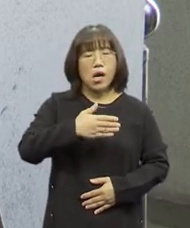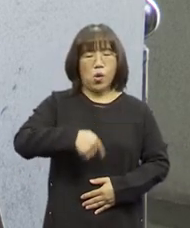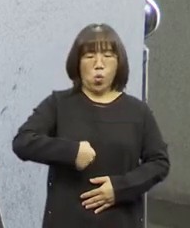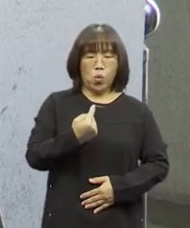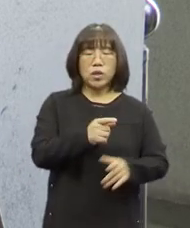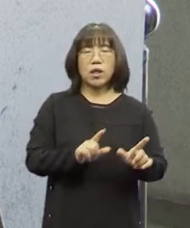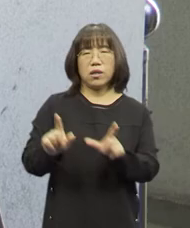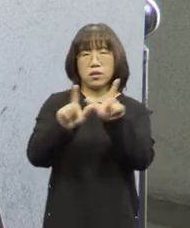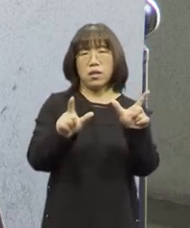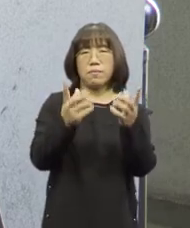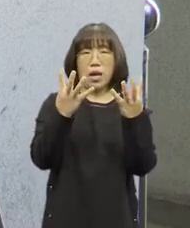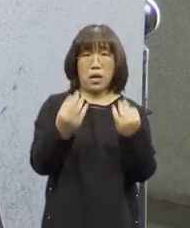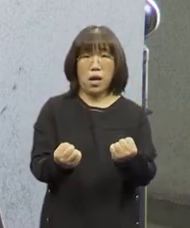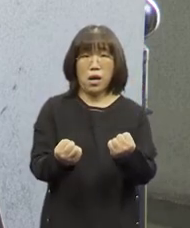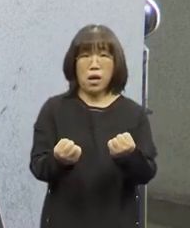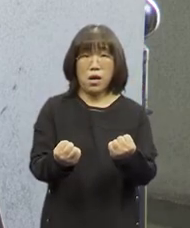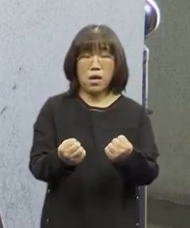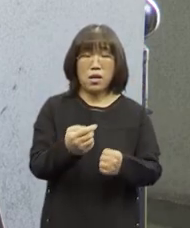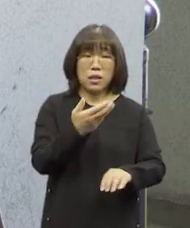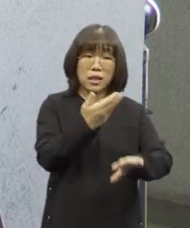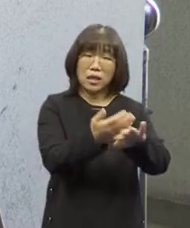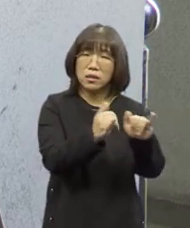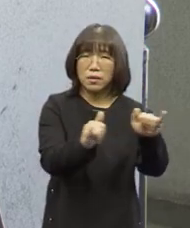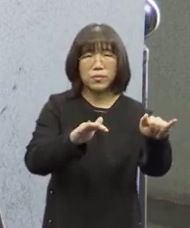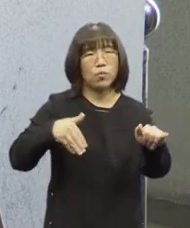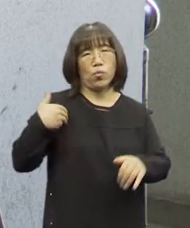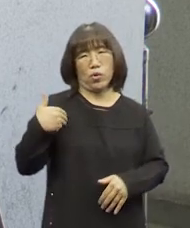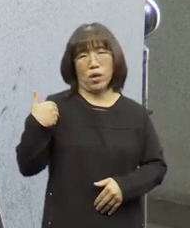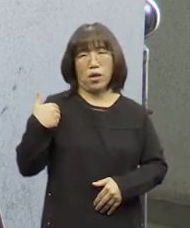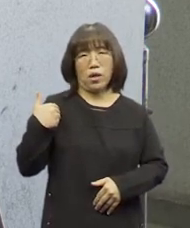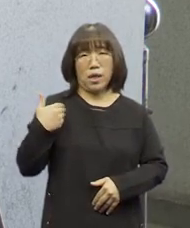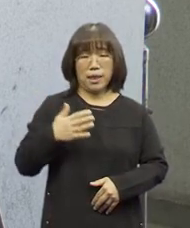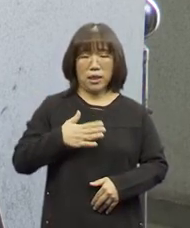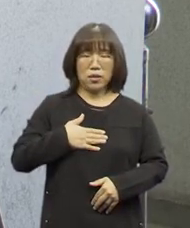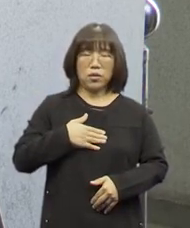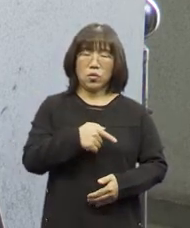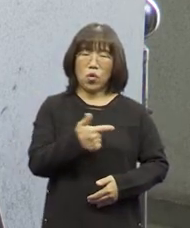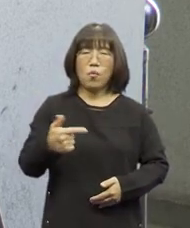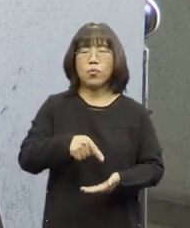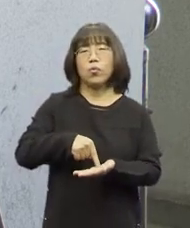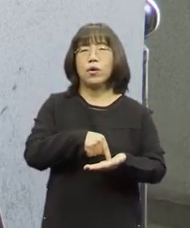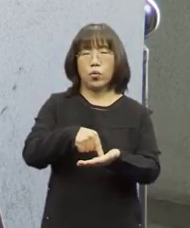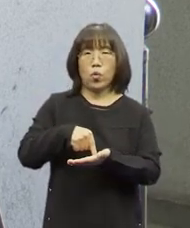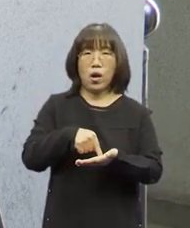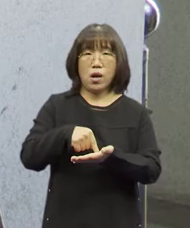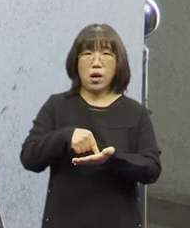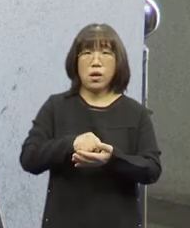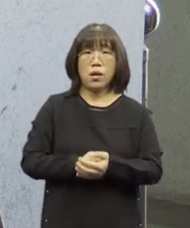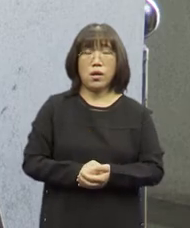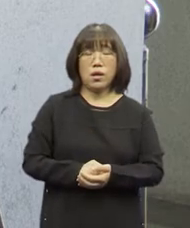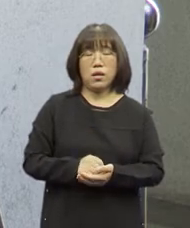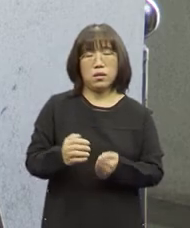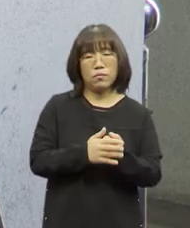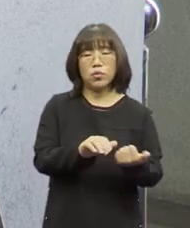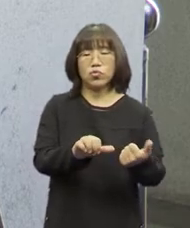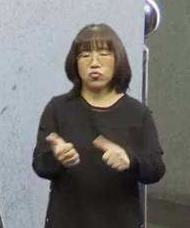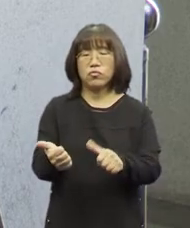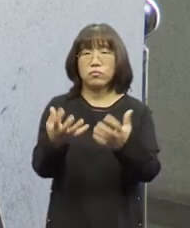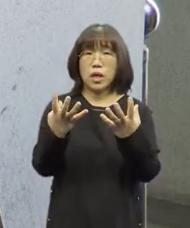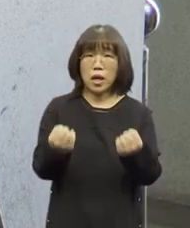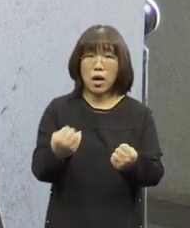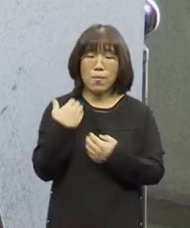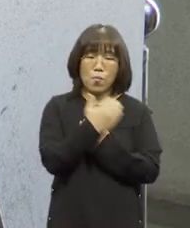들으면서 우리 개개인 혼자 사는 사람들 많거든요. 안 살아본 사람은 몰라 그 심정을. 사람은 너무